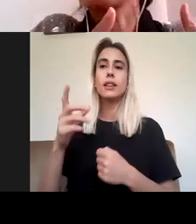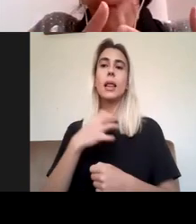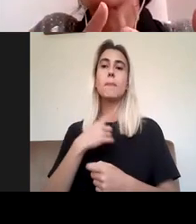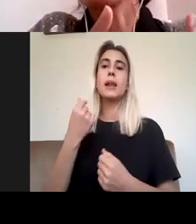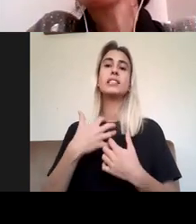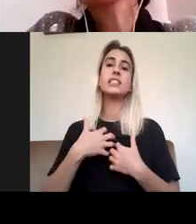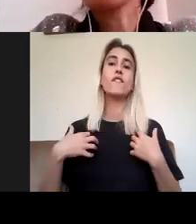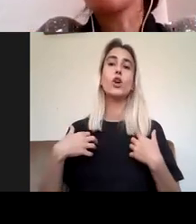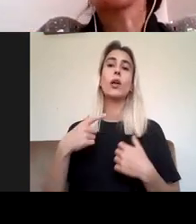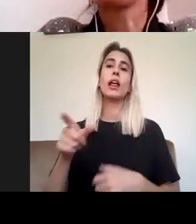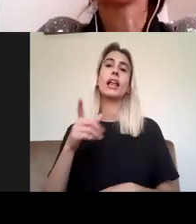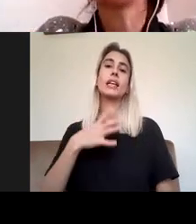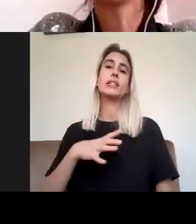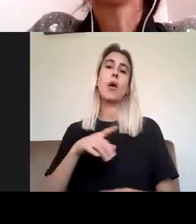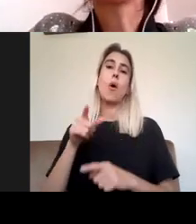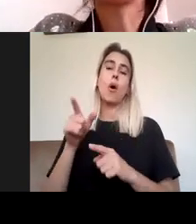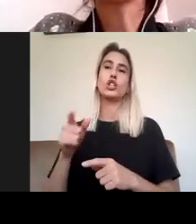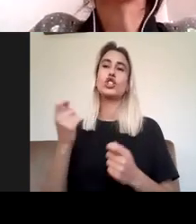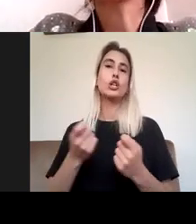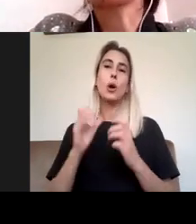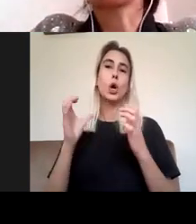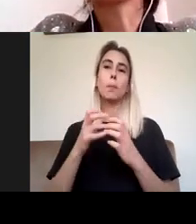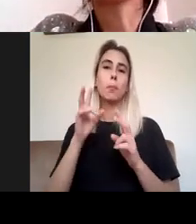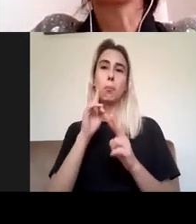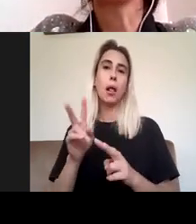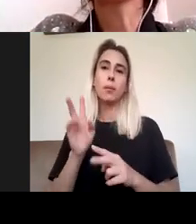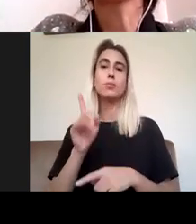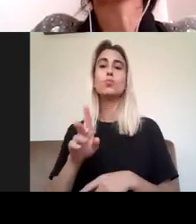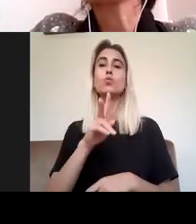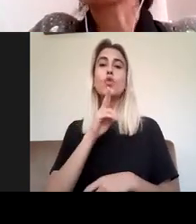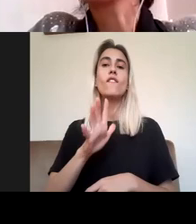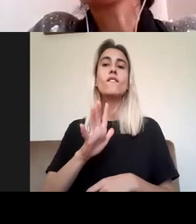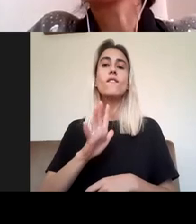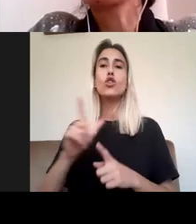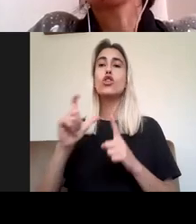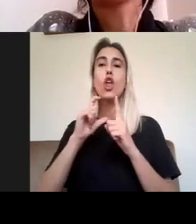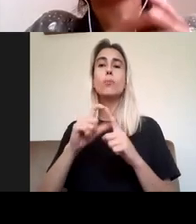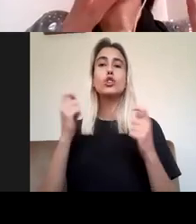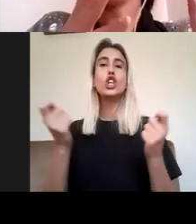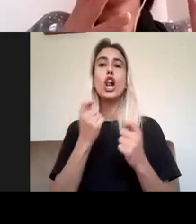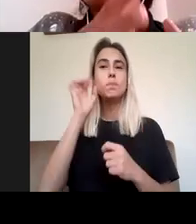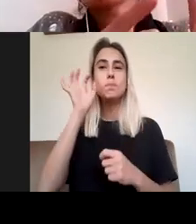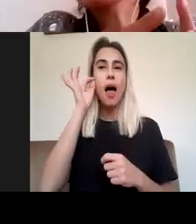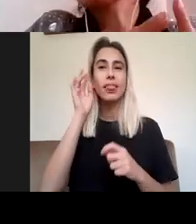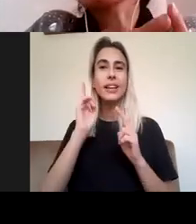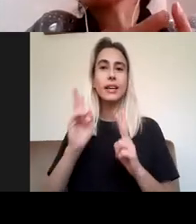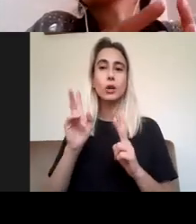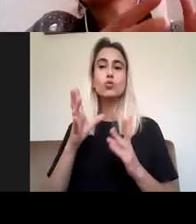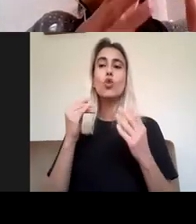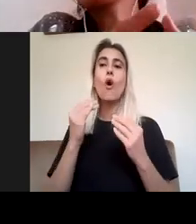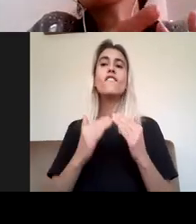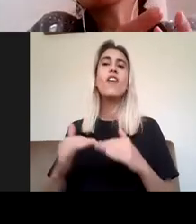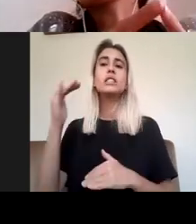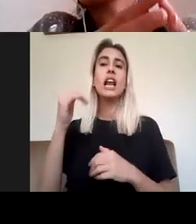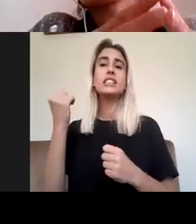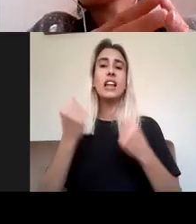ihtiyacı hissetmişti çalışma gruplarında. Şöyle sonuçlar var. Tabii dolmuşun çalışma mantığında çok fazla sefer yapıp,